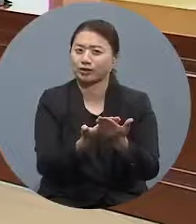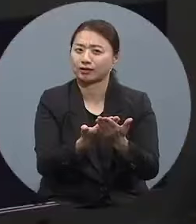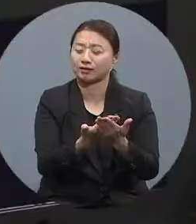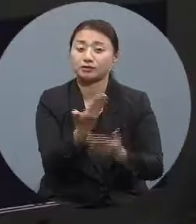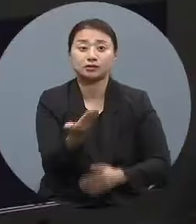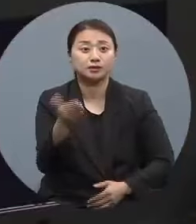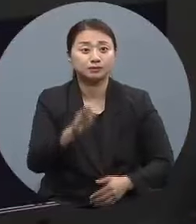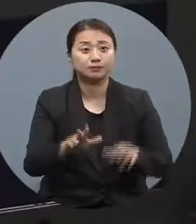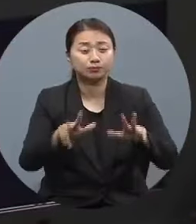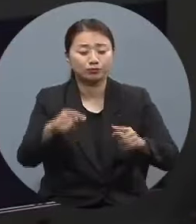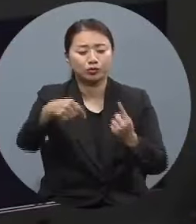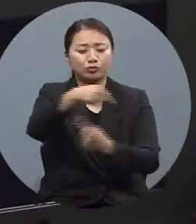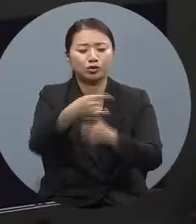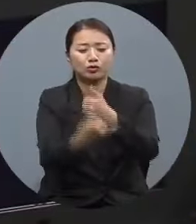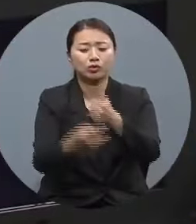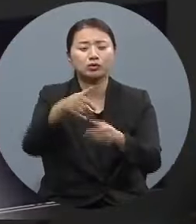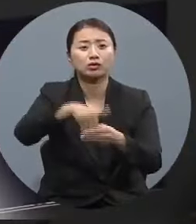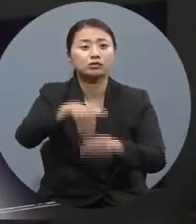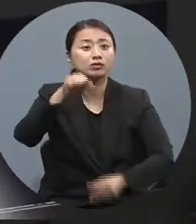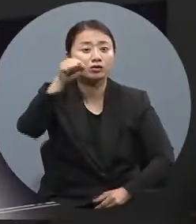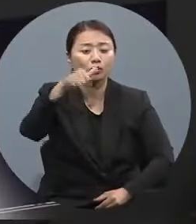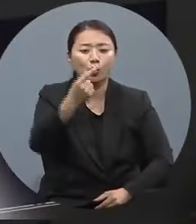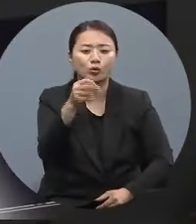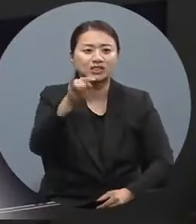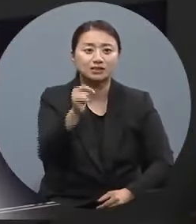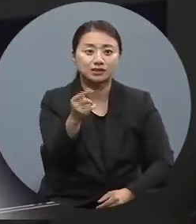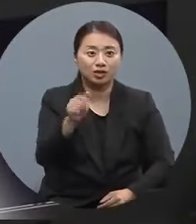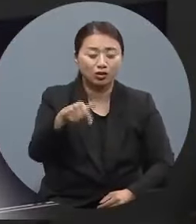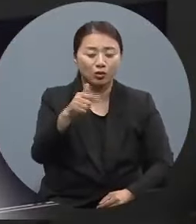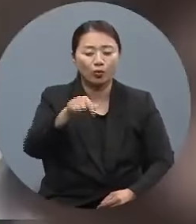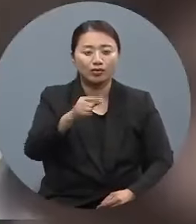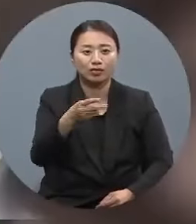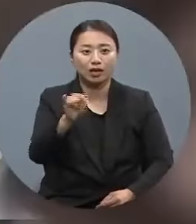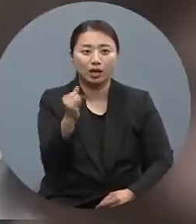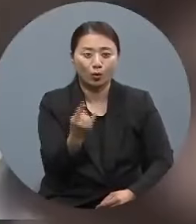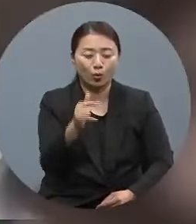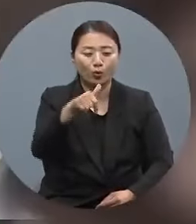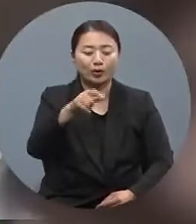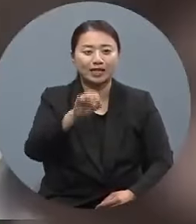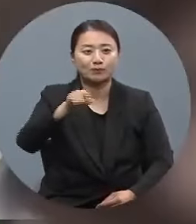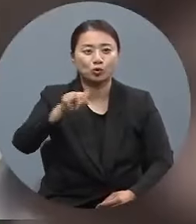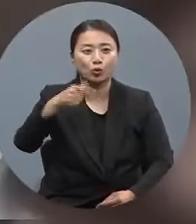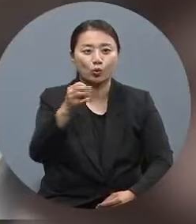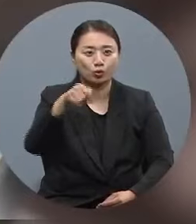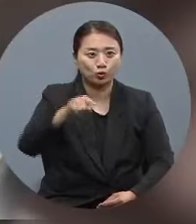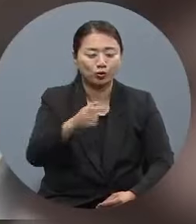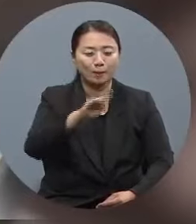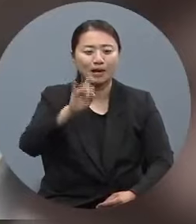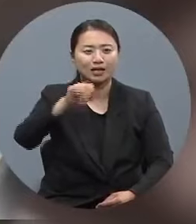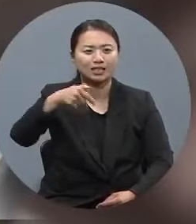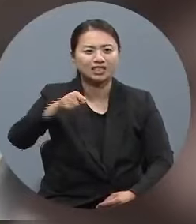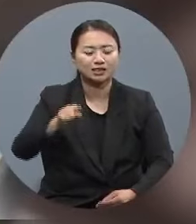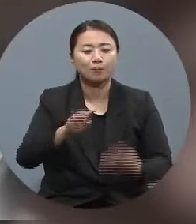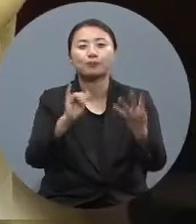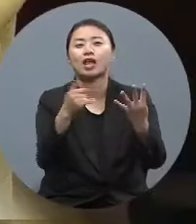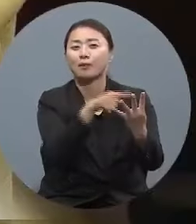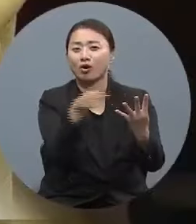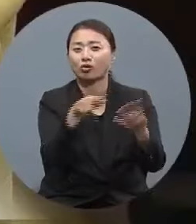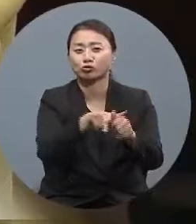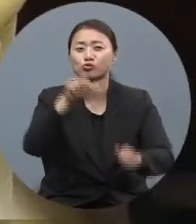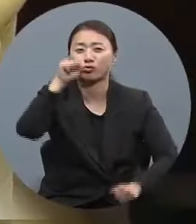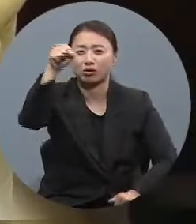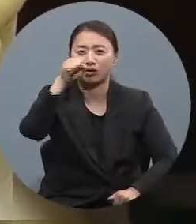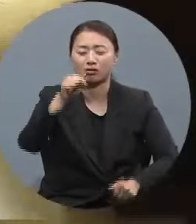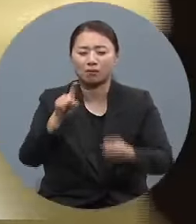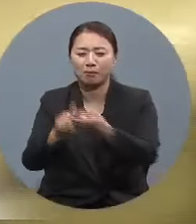중요하지만 운영위원장 선거에는 공진혁 권태 김종 방섭 명이서